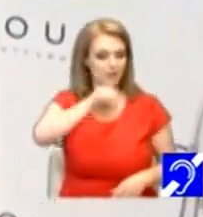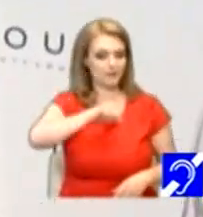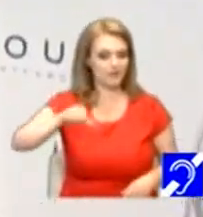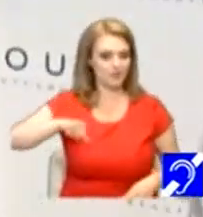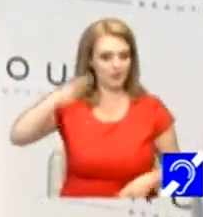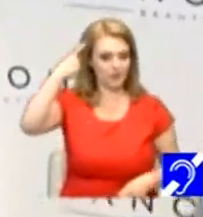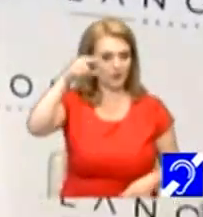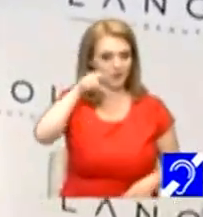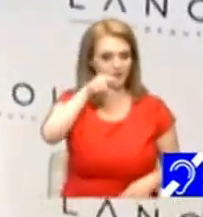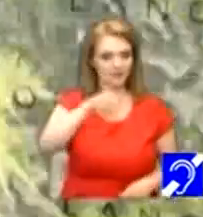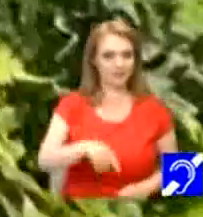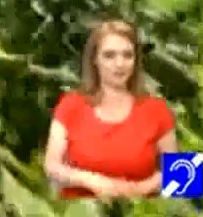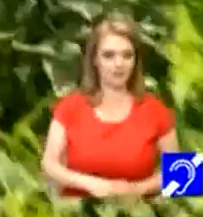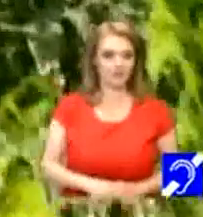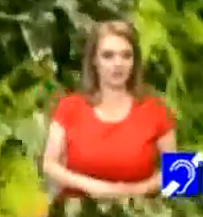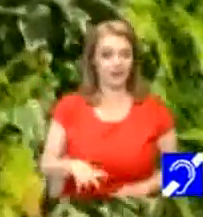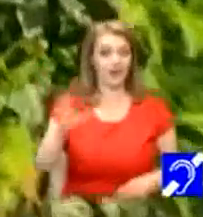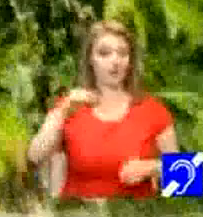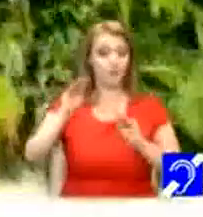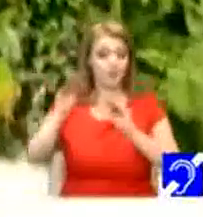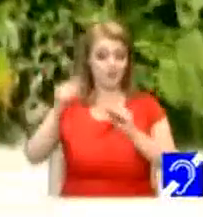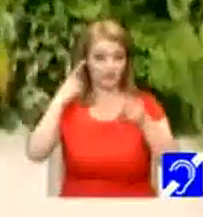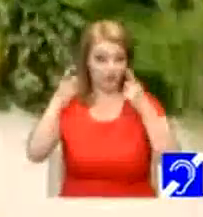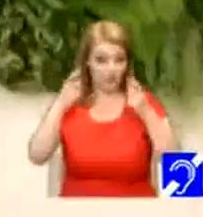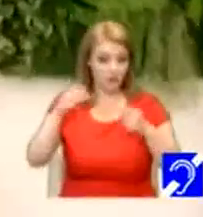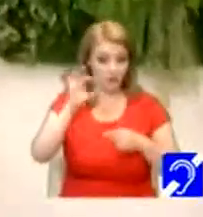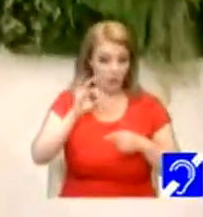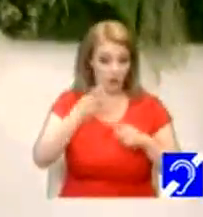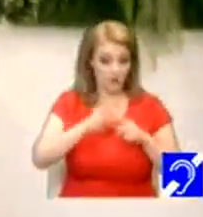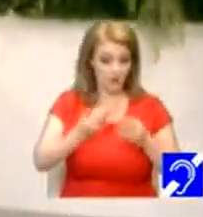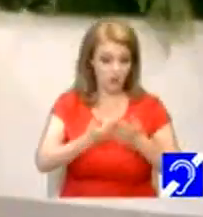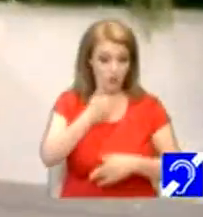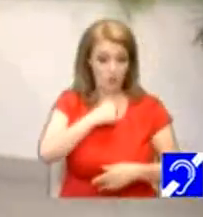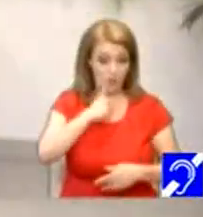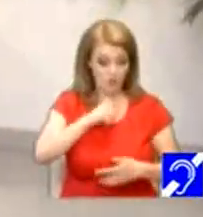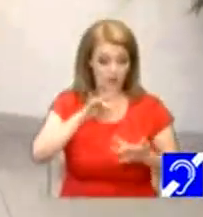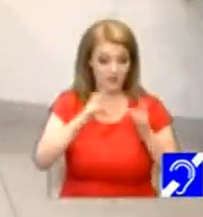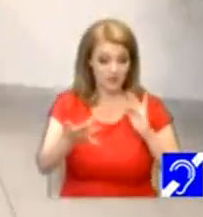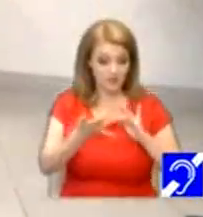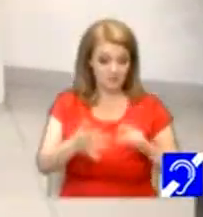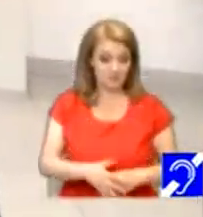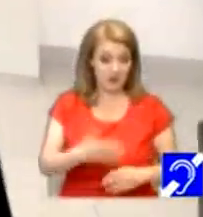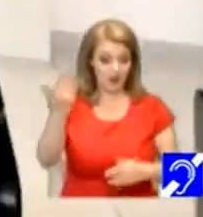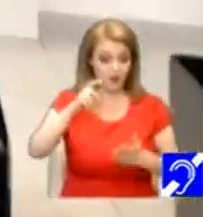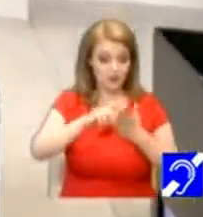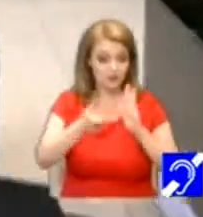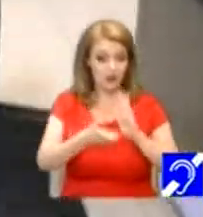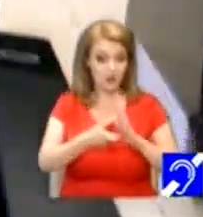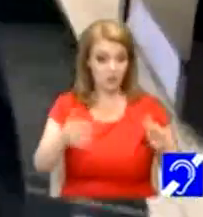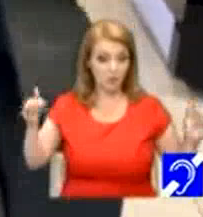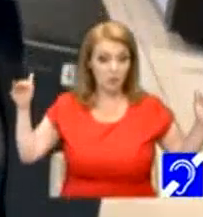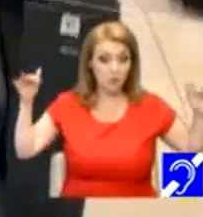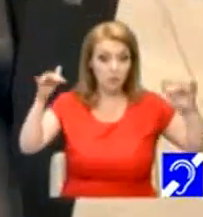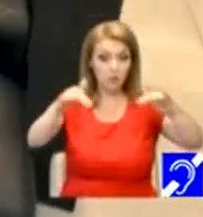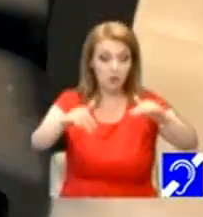din Emiratele Arabe Unite. După ce a postat informațiile despre experiment pe rețelele de socializare, salonul a fost luat cu asalt de